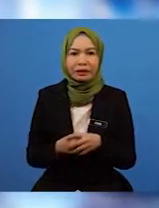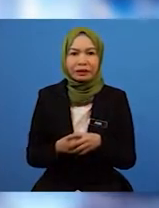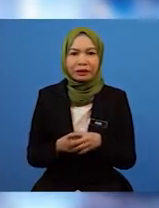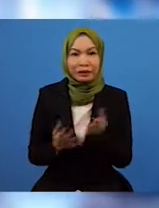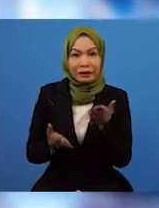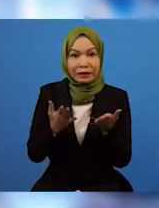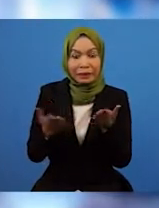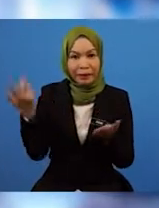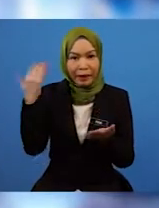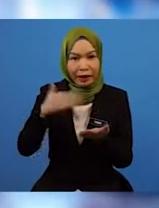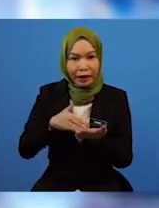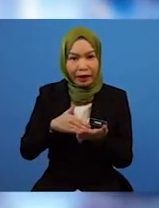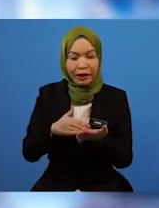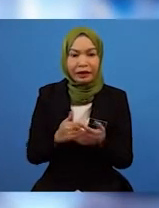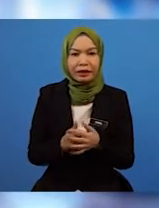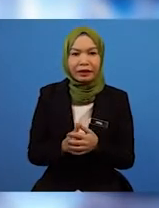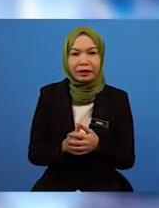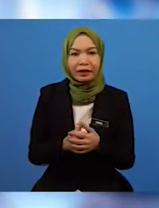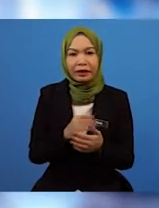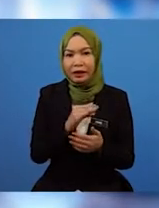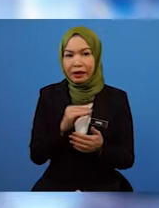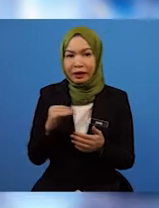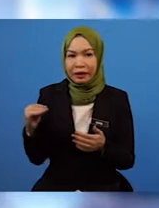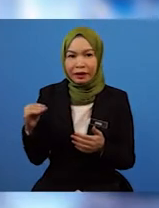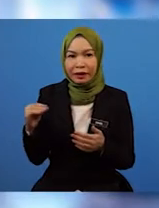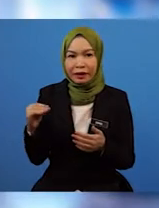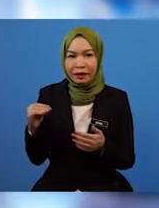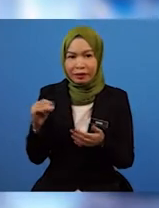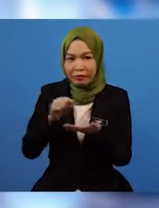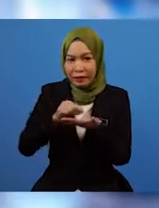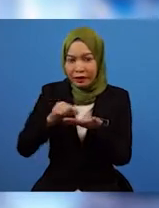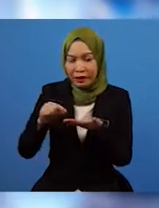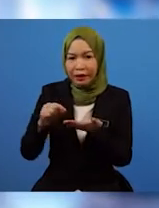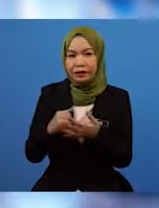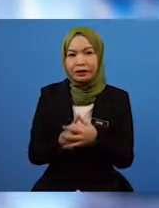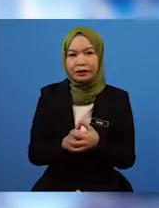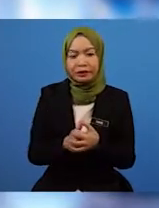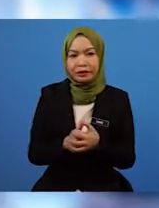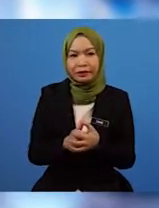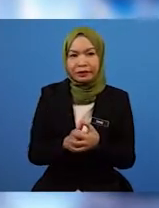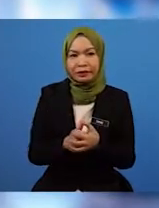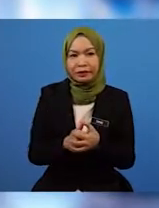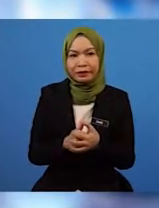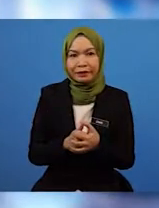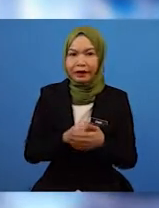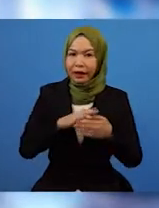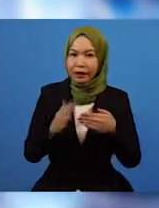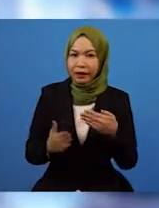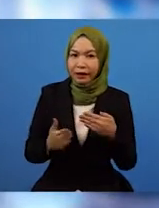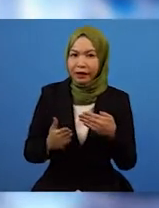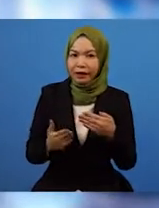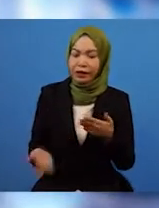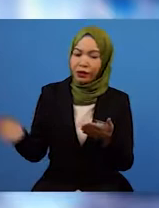Timbangkan semula pelita tadi dan rekodkan jisim akhir. Dan yang terakhir,